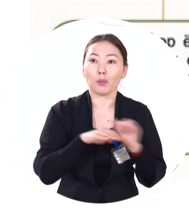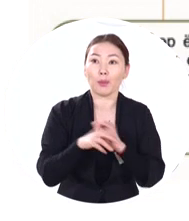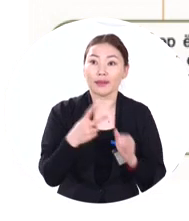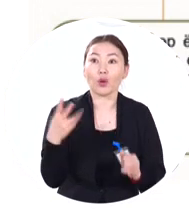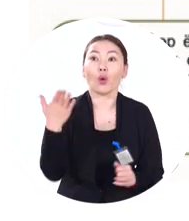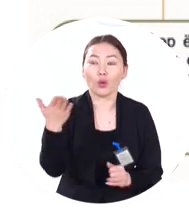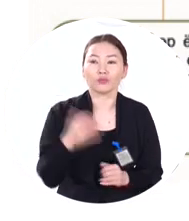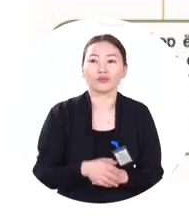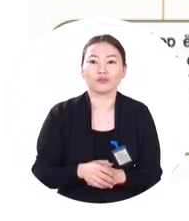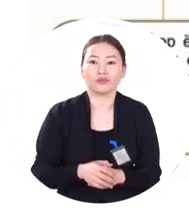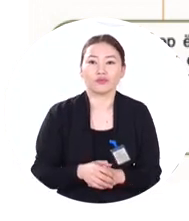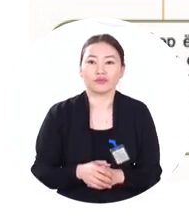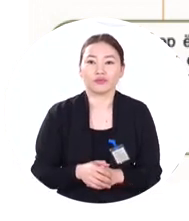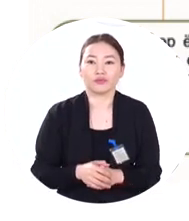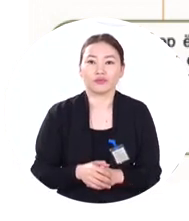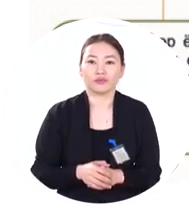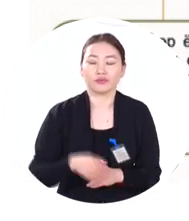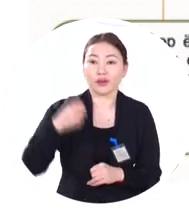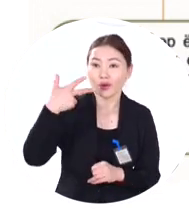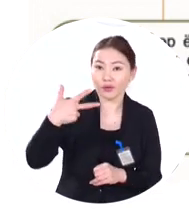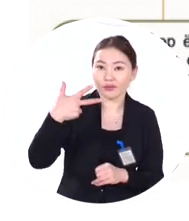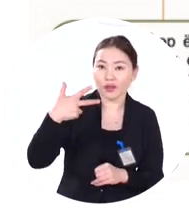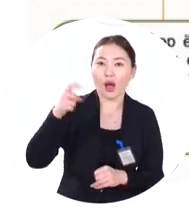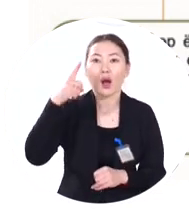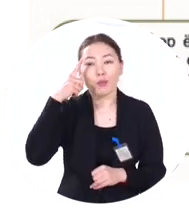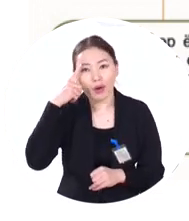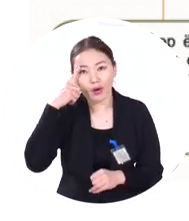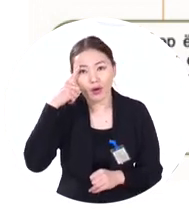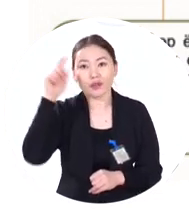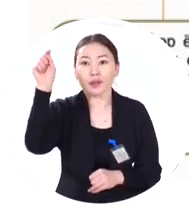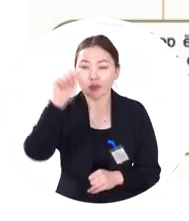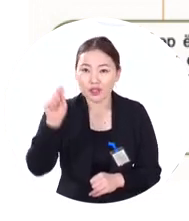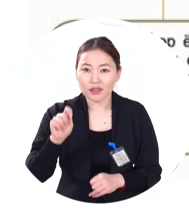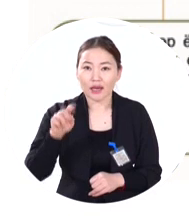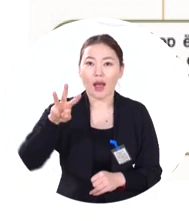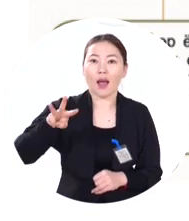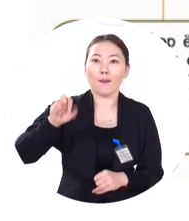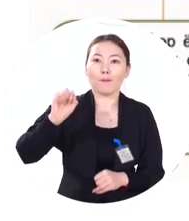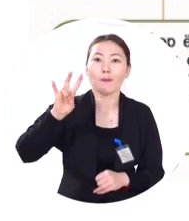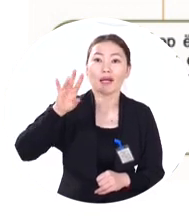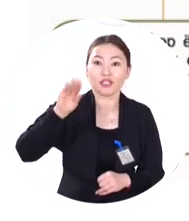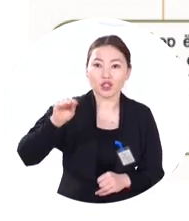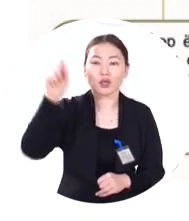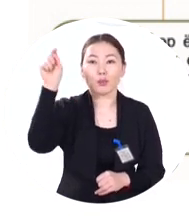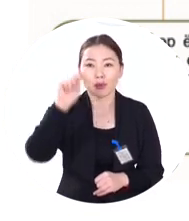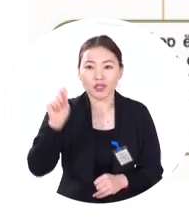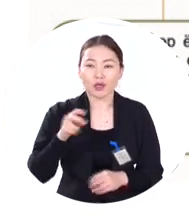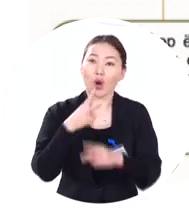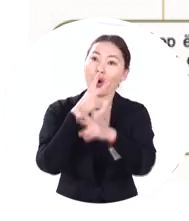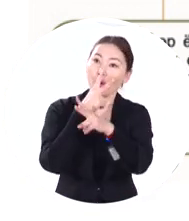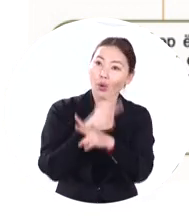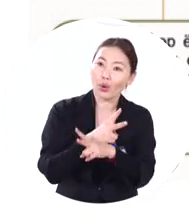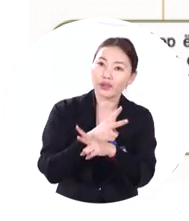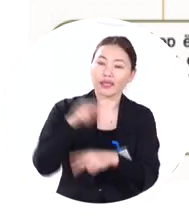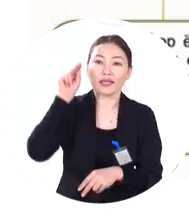За 3 дахь асуулт маань Монгол манж бичиг хууль цаазыг сургадаг сургуулийг юу гэж нэрлэдэг байсан бэ гэж байгаа. За 23